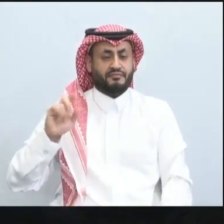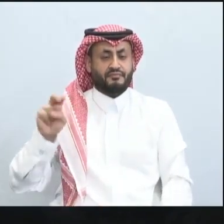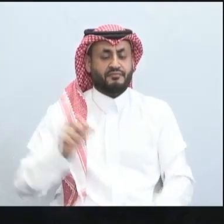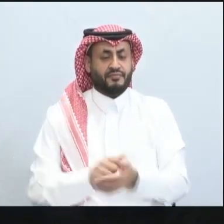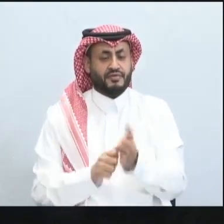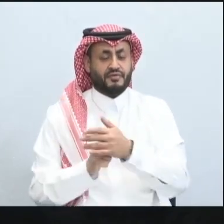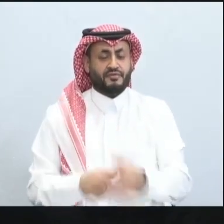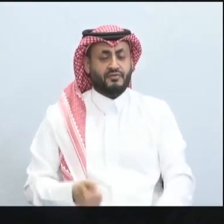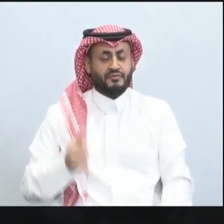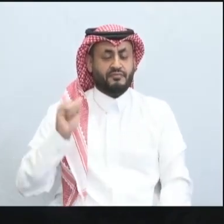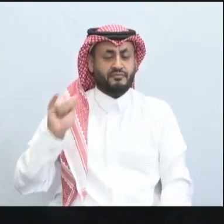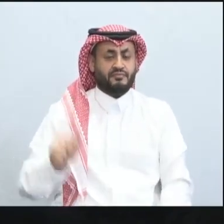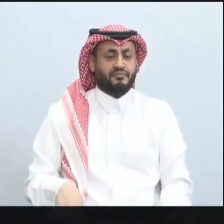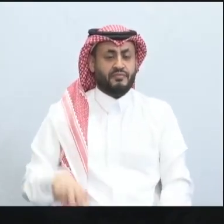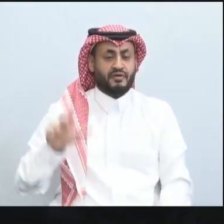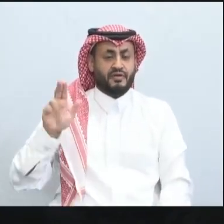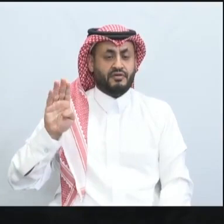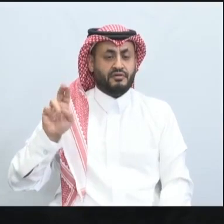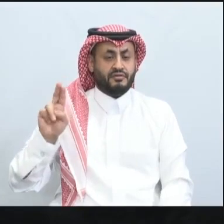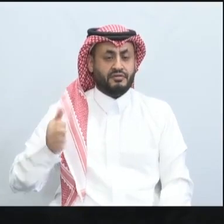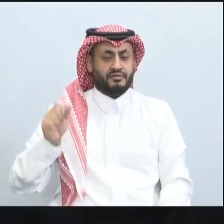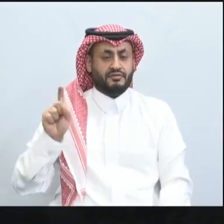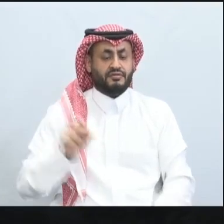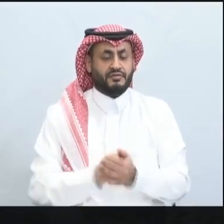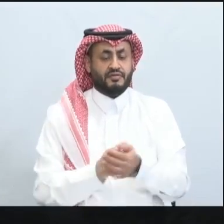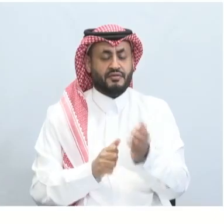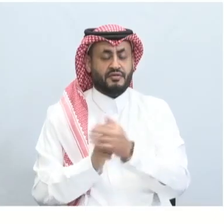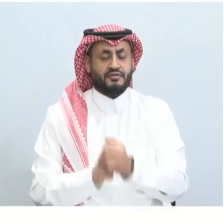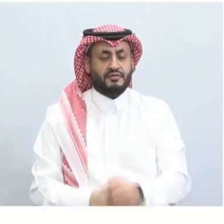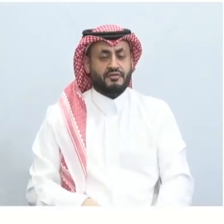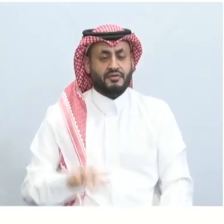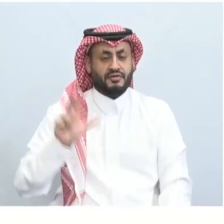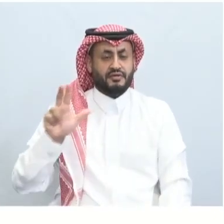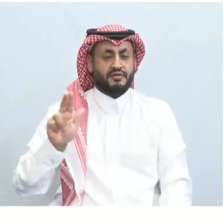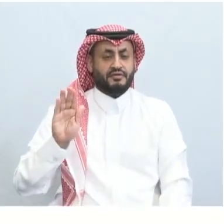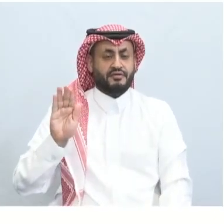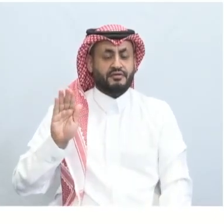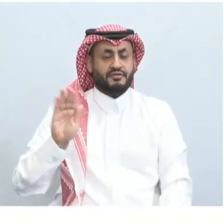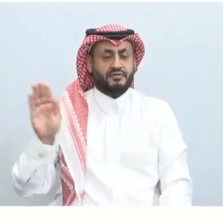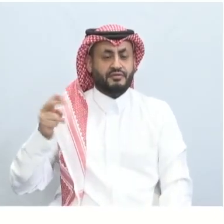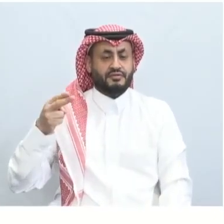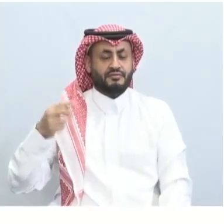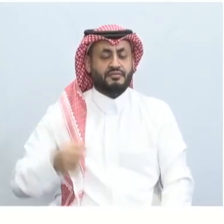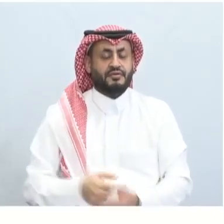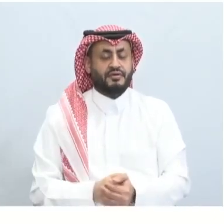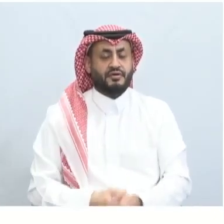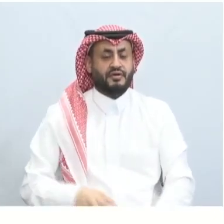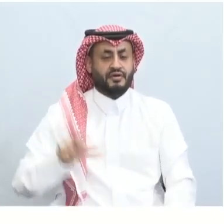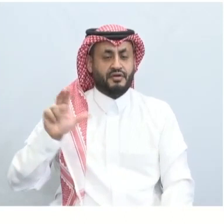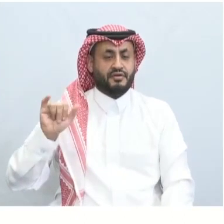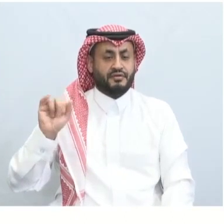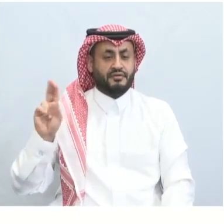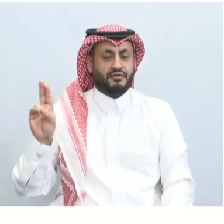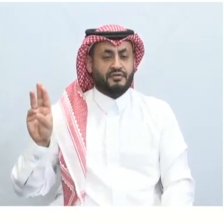ام الكتاب وتسمى سوره السبع المثاني وايضا القران العظيم وغيرها من الاسماء